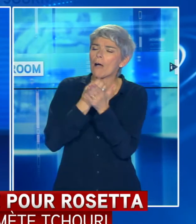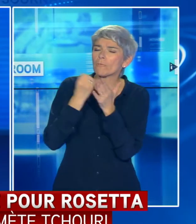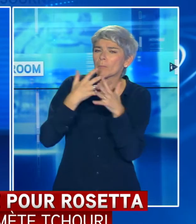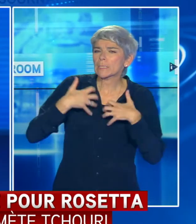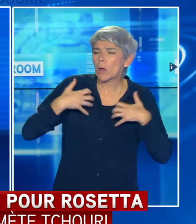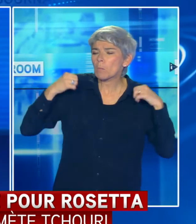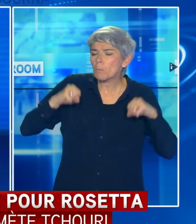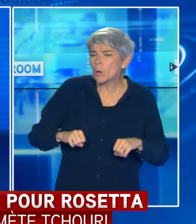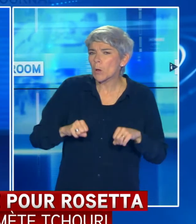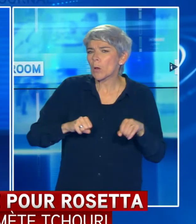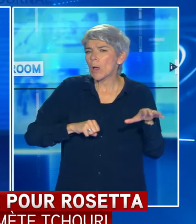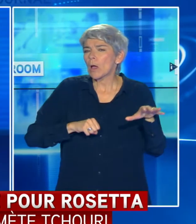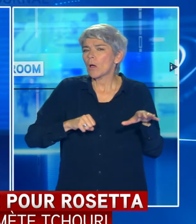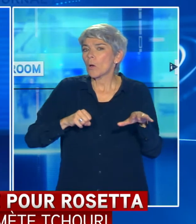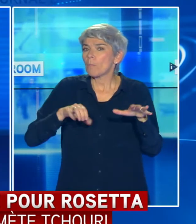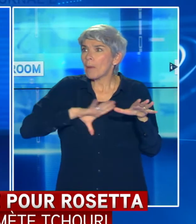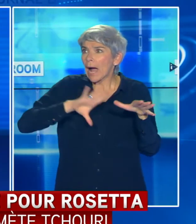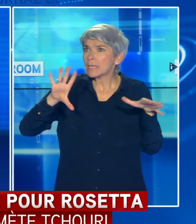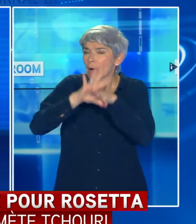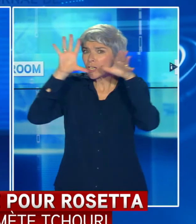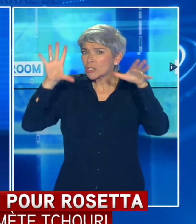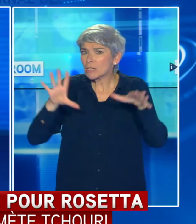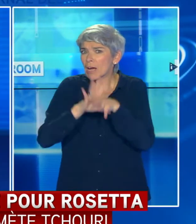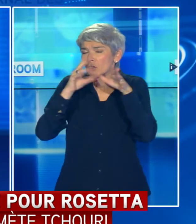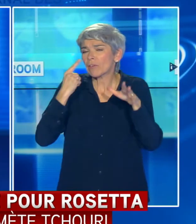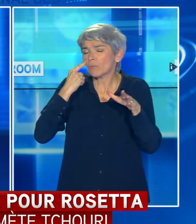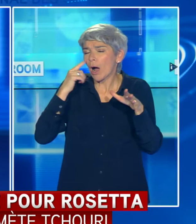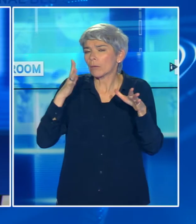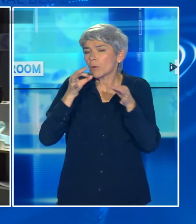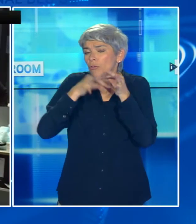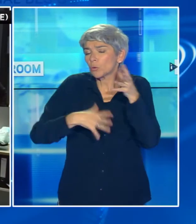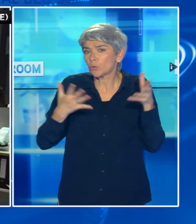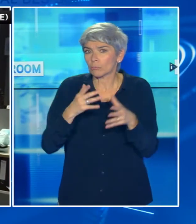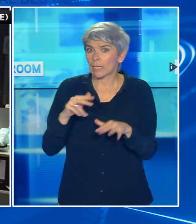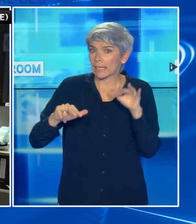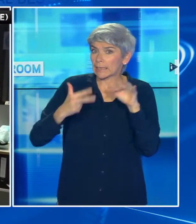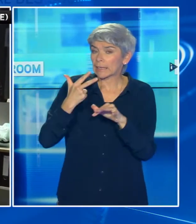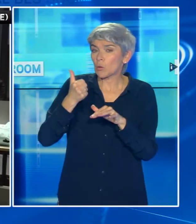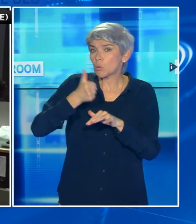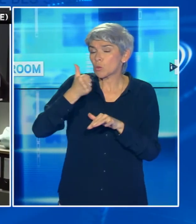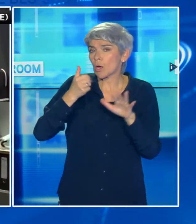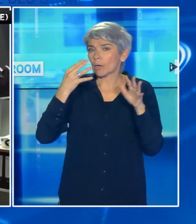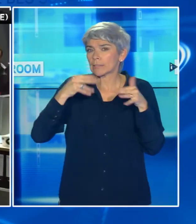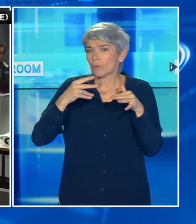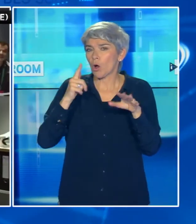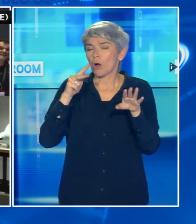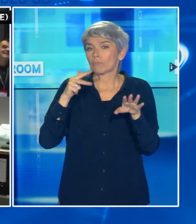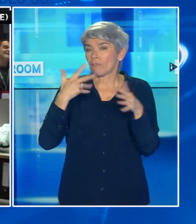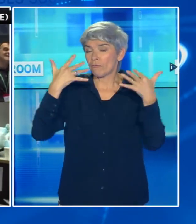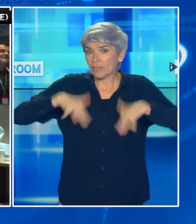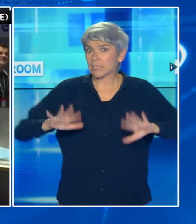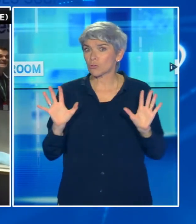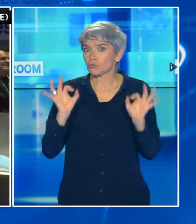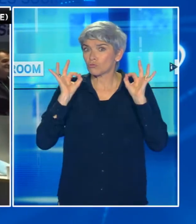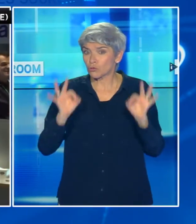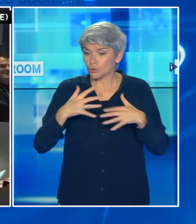va pouvoir récupérer grâce aux images de Rosetta avec Éléonore Peiro. 13h19, le compte à rebours est terminé.